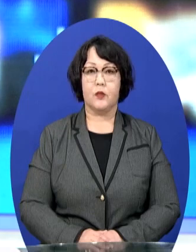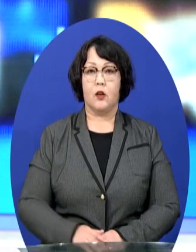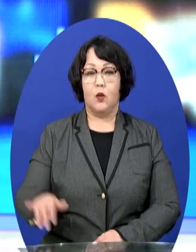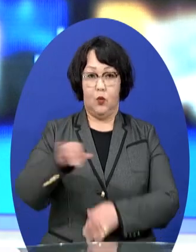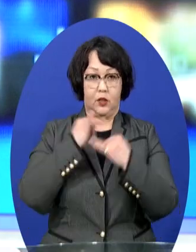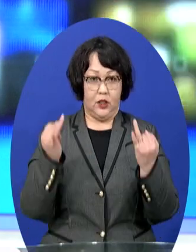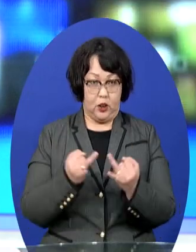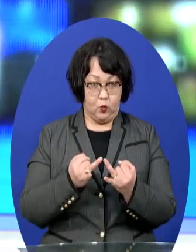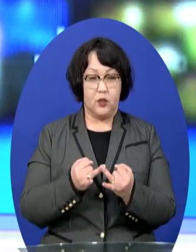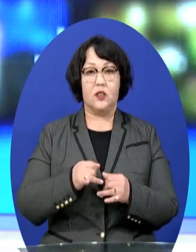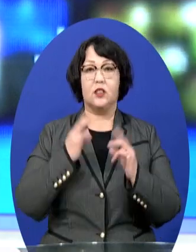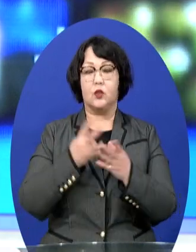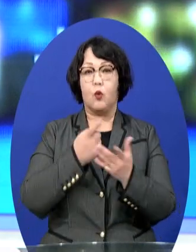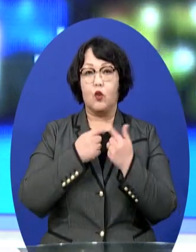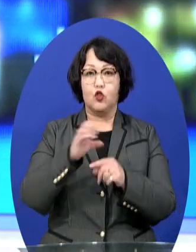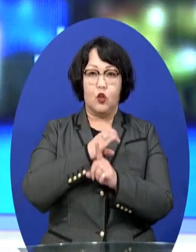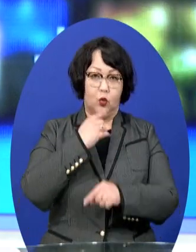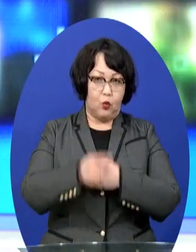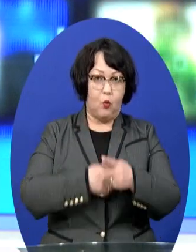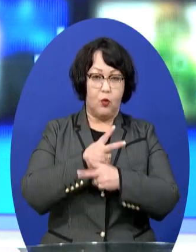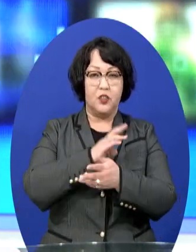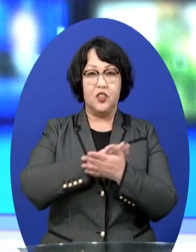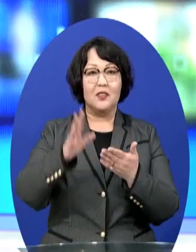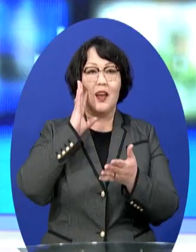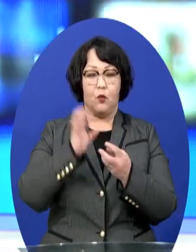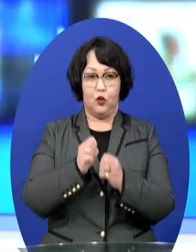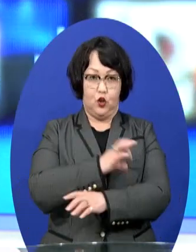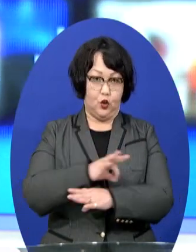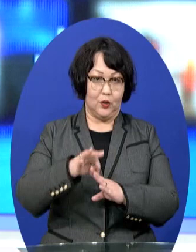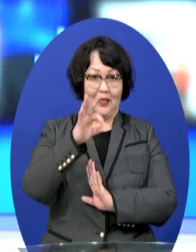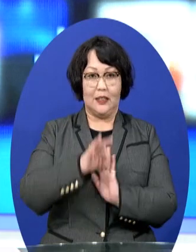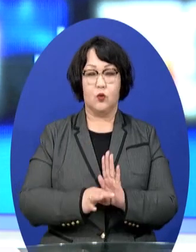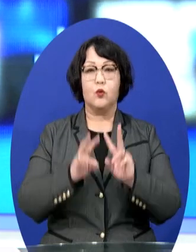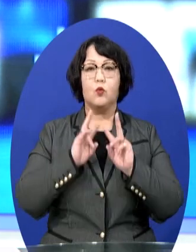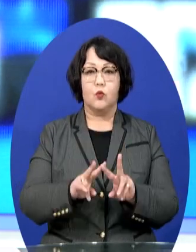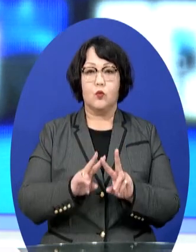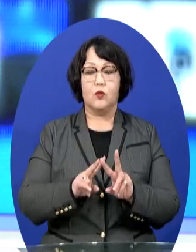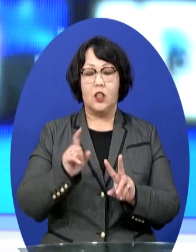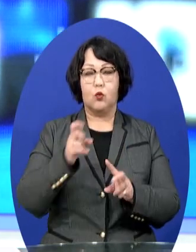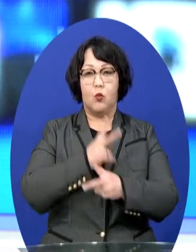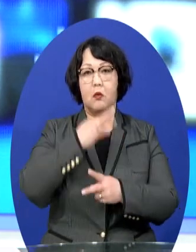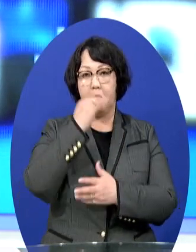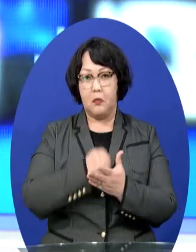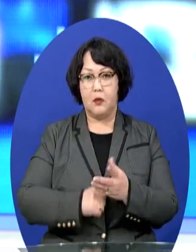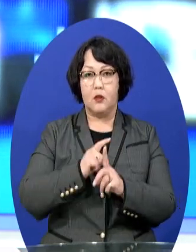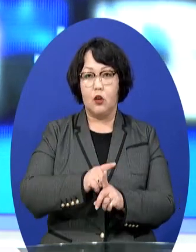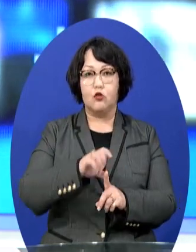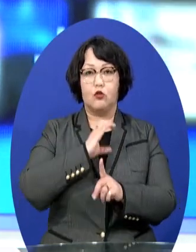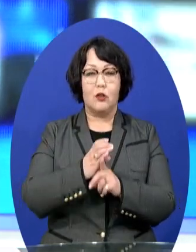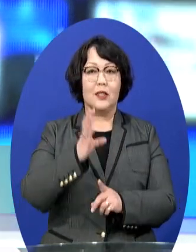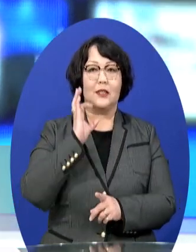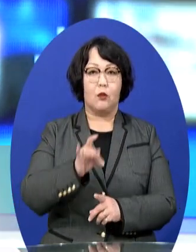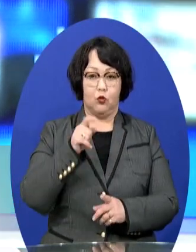Улсын хурлын чуулганы нэгдсэн хурлаанаар соёлын тухай хуулийн шинчилсэн хариулгын төслийн хэлэлцүүлгийг үргэлжлүүллээ. Тухайн хууль дутлагдсанаар соёлын салбарын